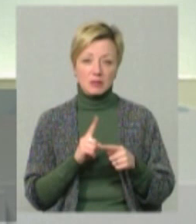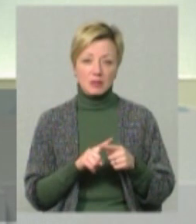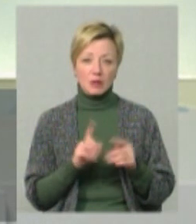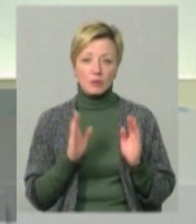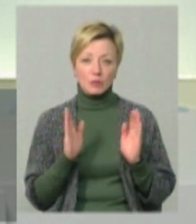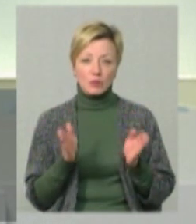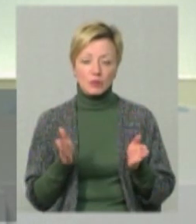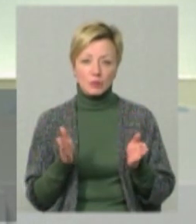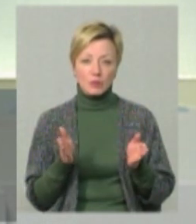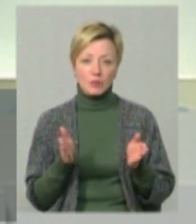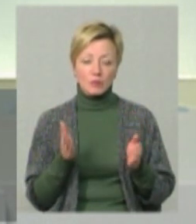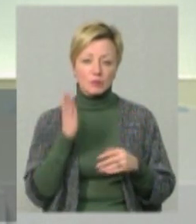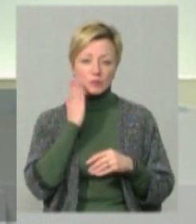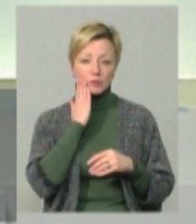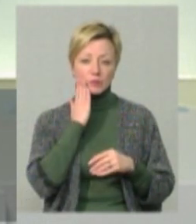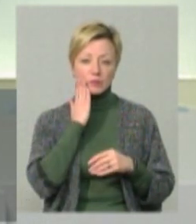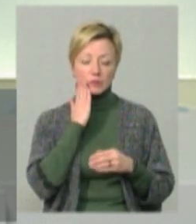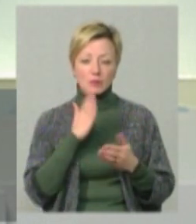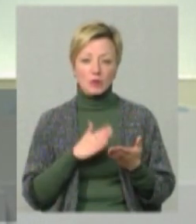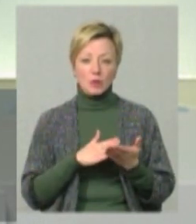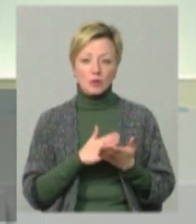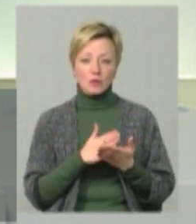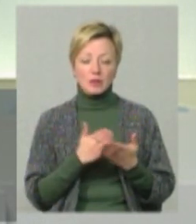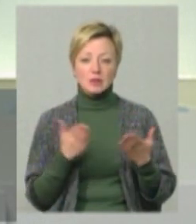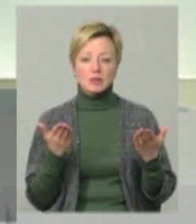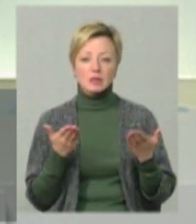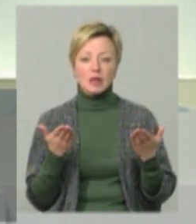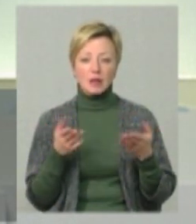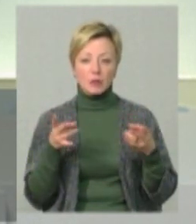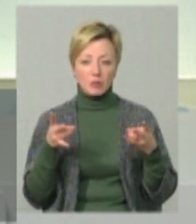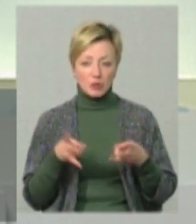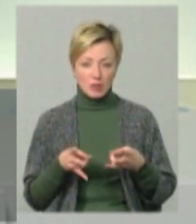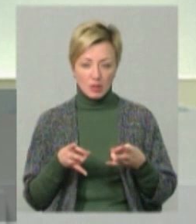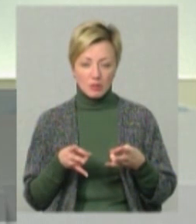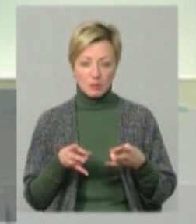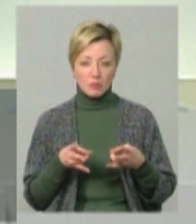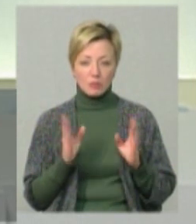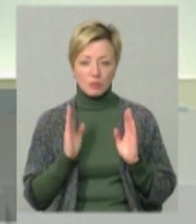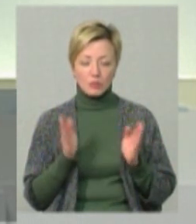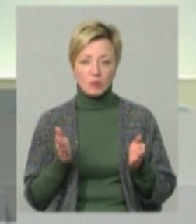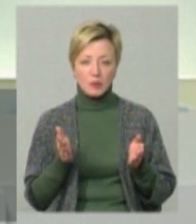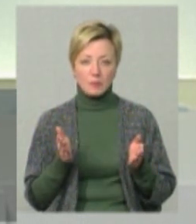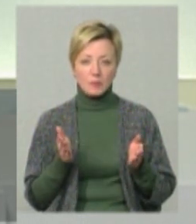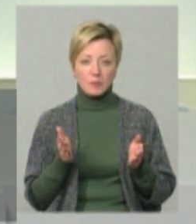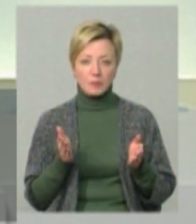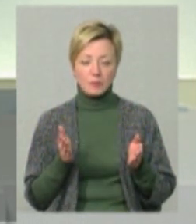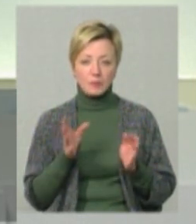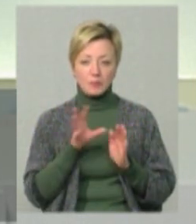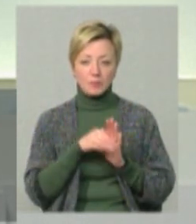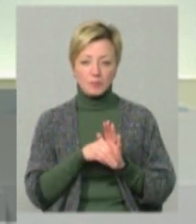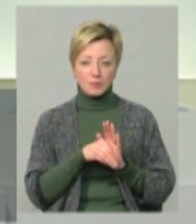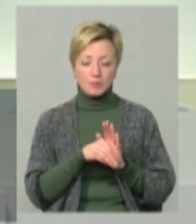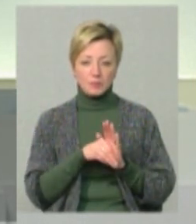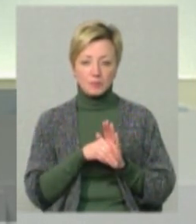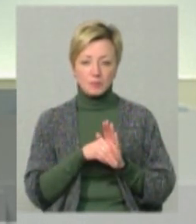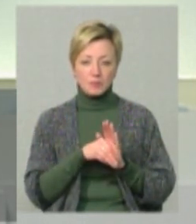цього, будемо орієнтуватися, які потреби необхідно буде